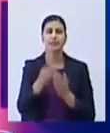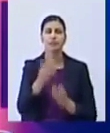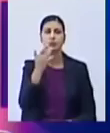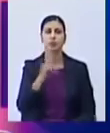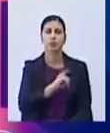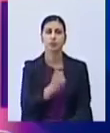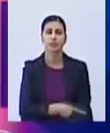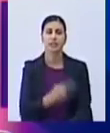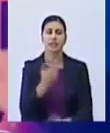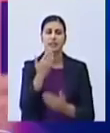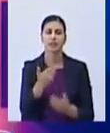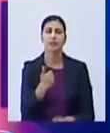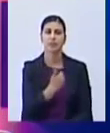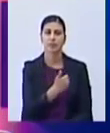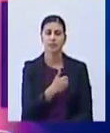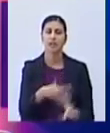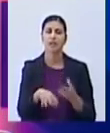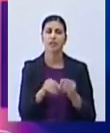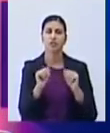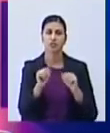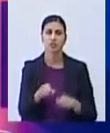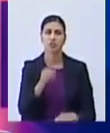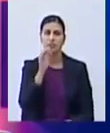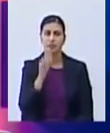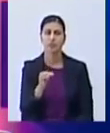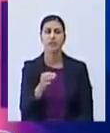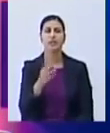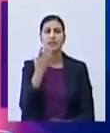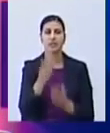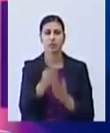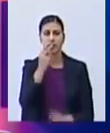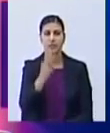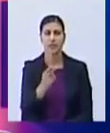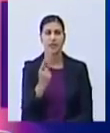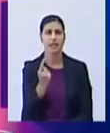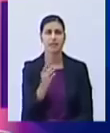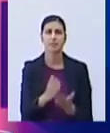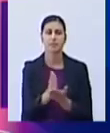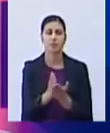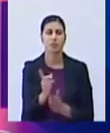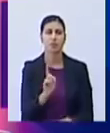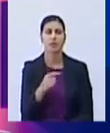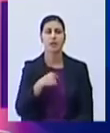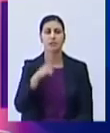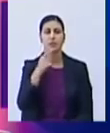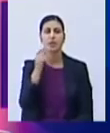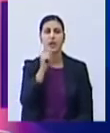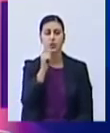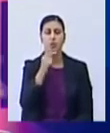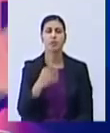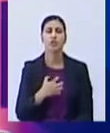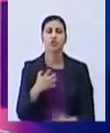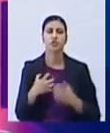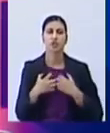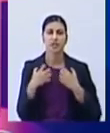ძალის მოდი დავსვათ კიდევ ერთი კითხვა ჩვენ ვაძლევთ ყველა შესაძლებლობას დააფიქსირონ საკუთარი ხედვა არა ერთ მიმართულებასთან ჩვენ საუბრობდით ეკონომიკაზეც